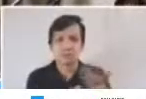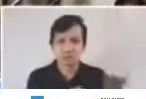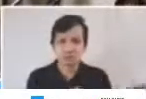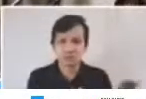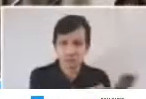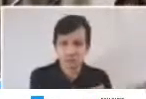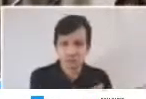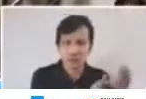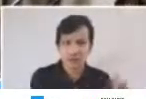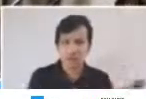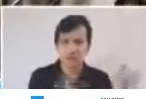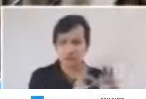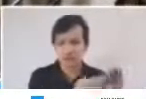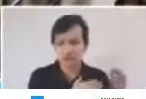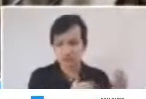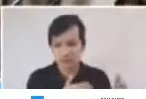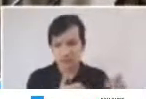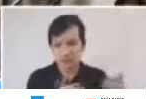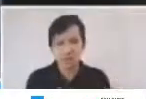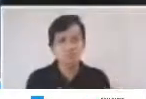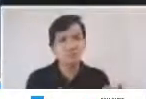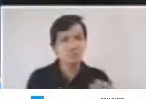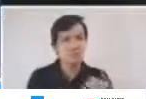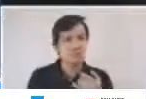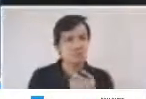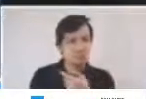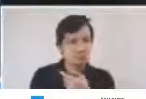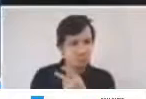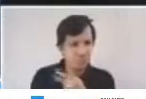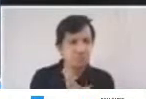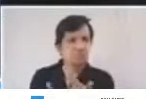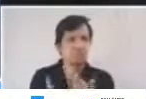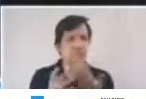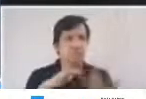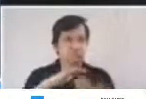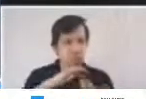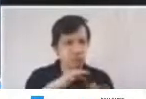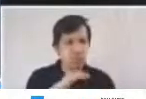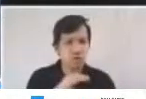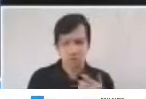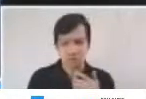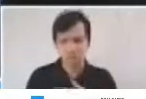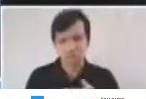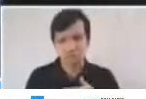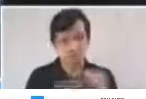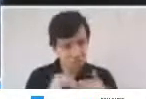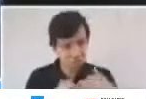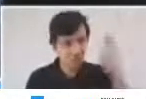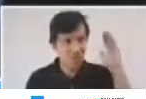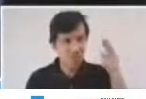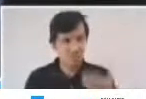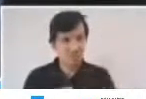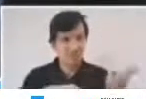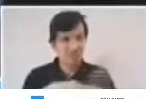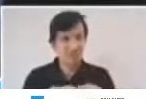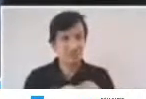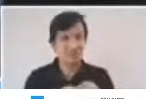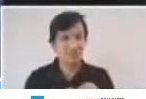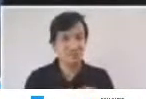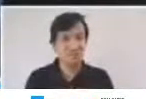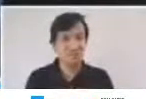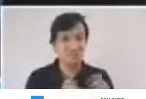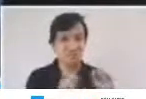consumercare@dti.gov.ph email address. Opo, Yusek, sa darating naman po June 7, magbubukas na yung mga barbershop at